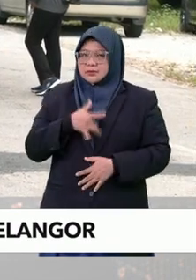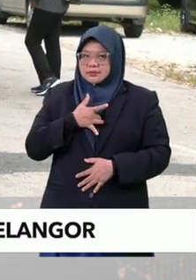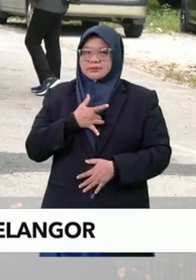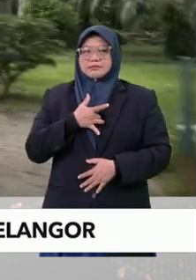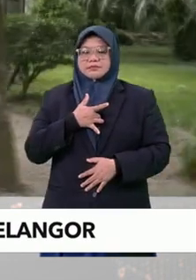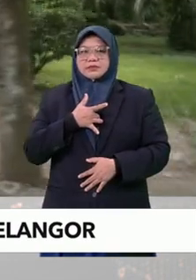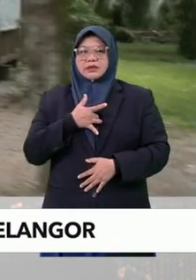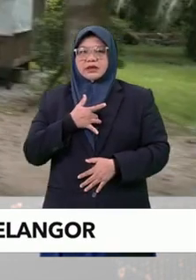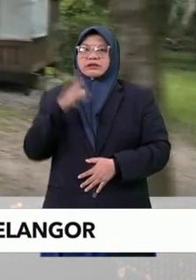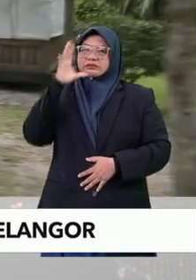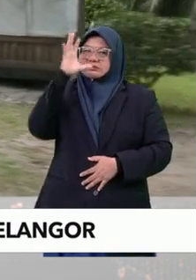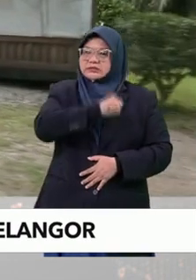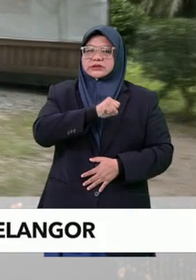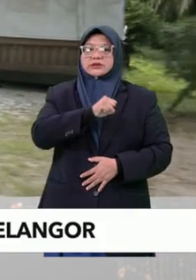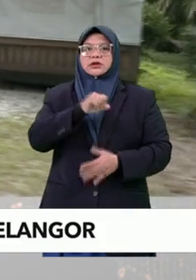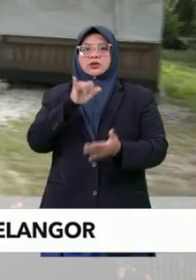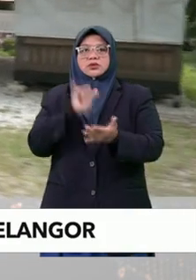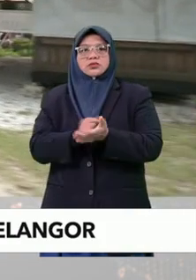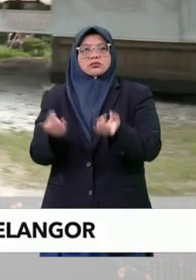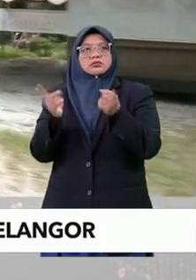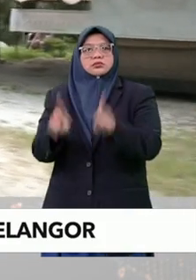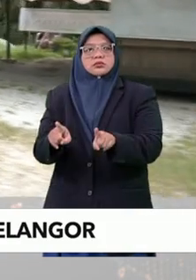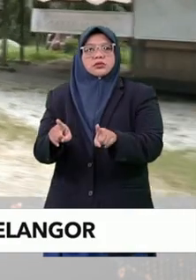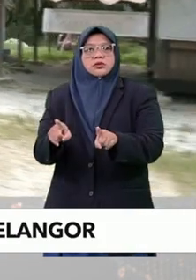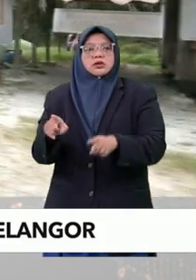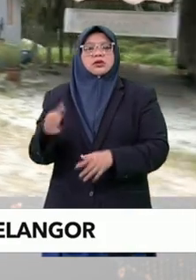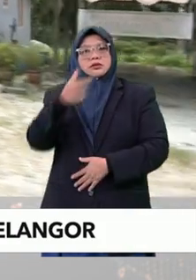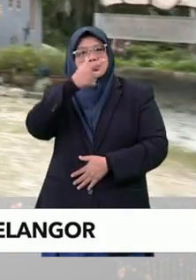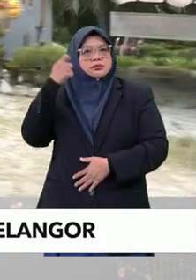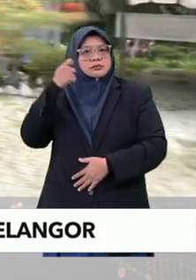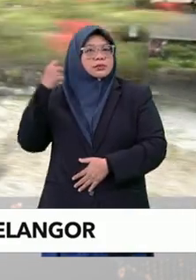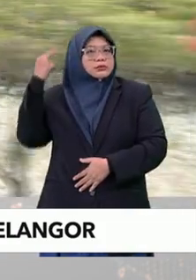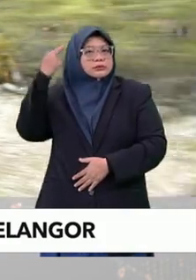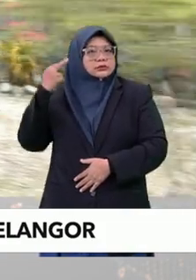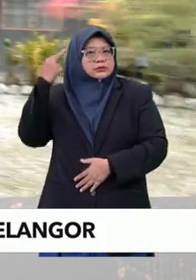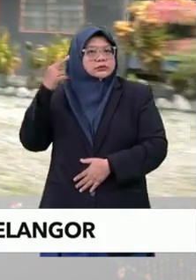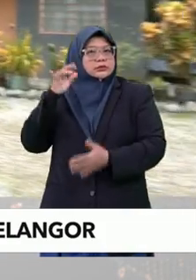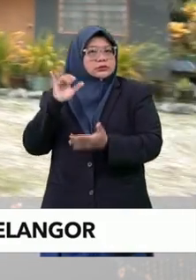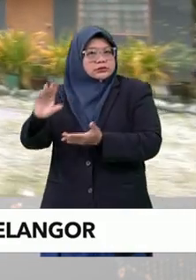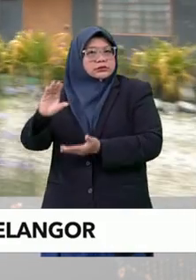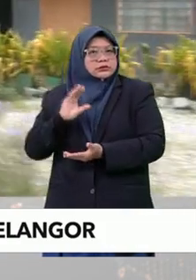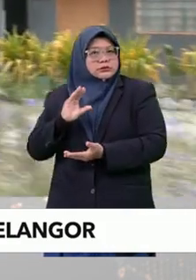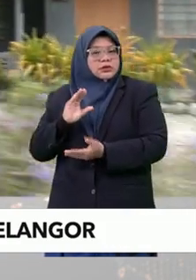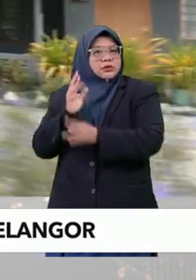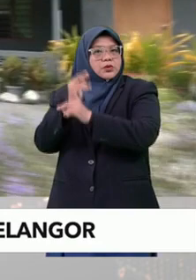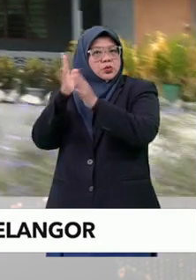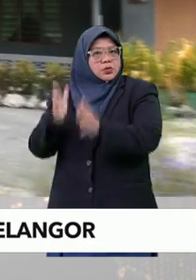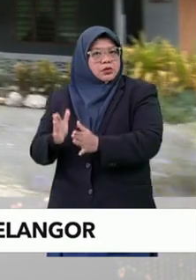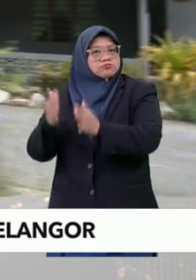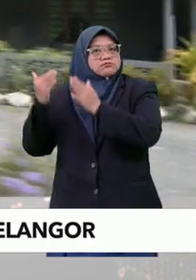kecualian itu sepatunya antara sumbangan ataupun kita katakan pampasan diberikan kepada pihak kontraktor pembinaan